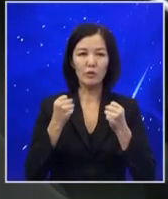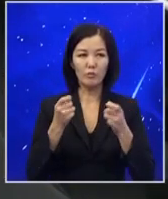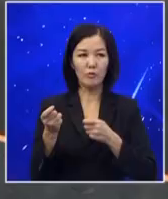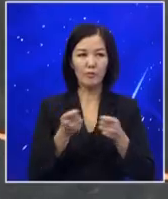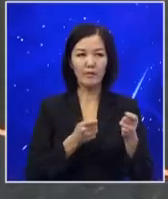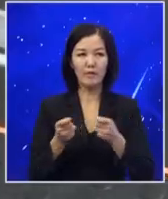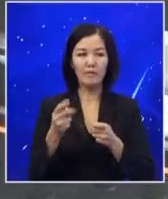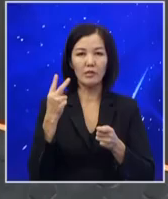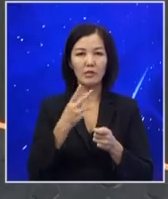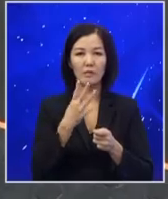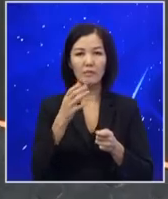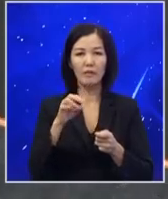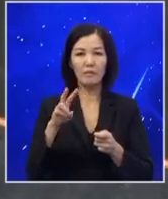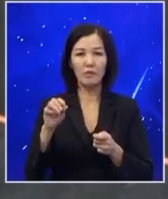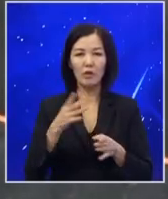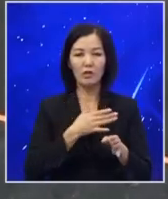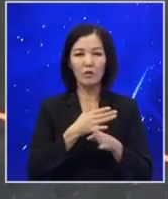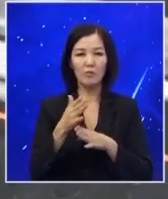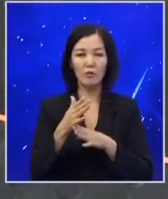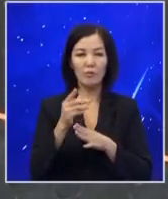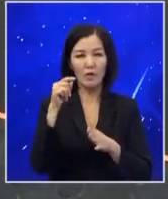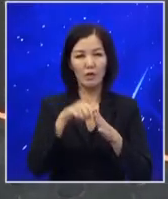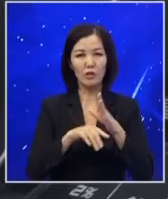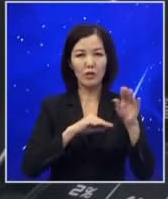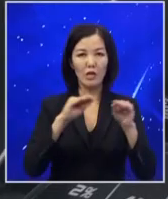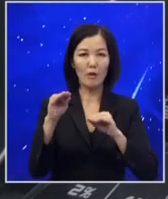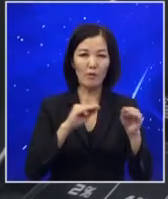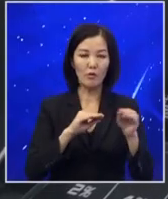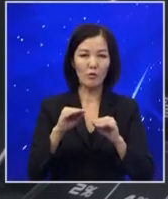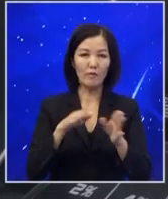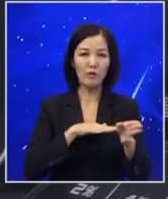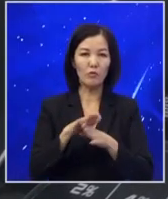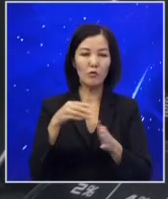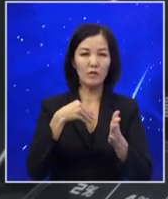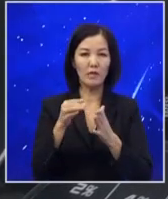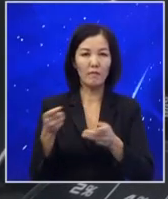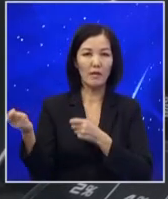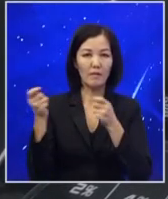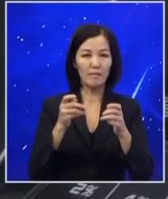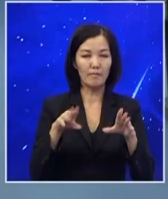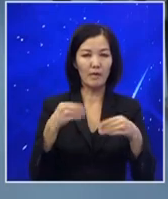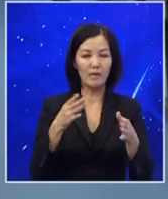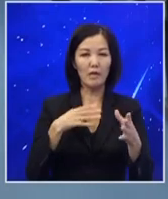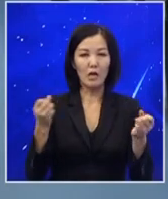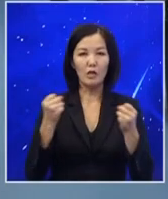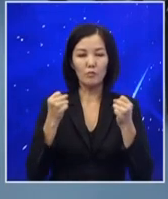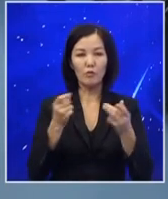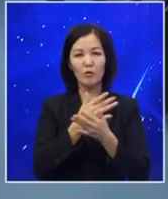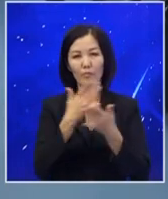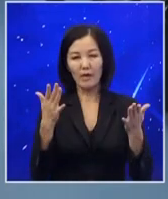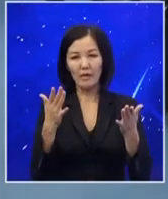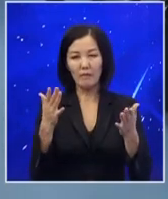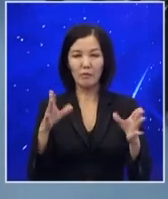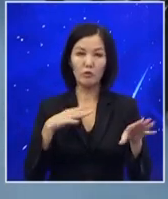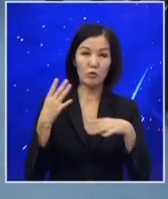басқармасы 25 миллион теңге қаржы бөліп, ішіндегі жабдықтарды толықтай сатып алып беріпті. Мұндағы спорттың қай түрімен айналысуға